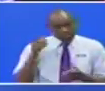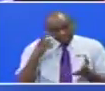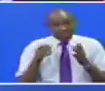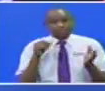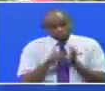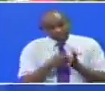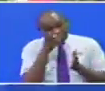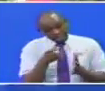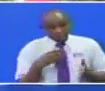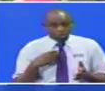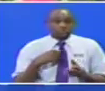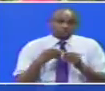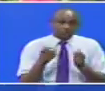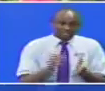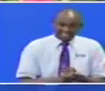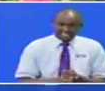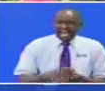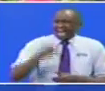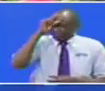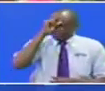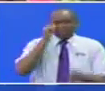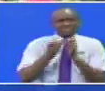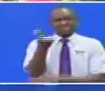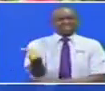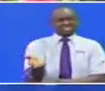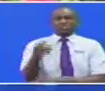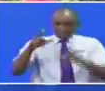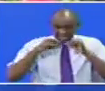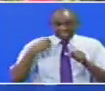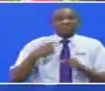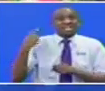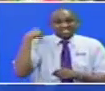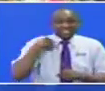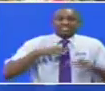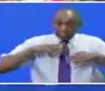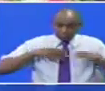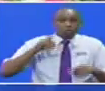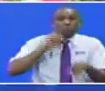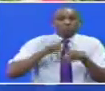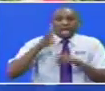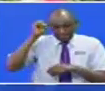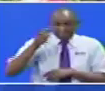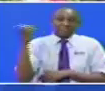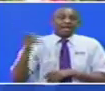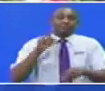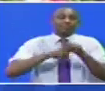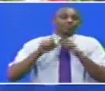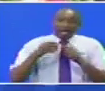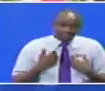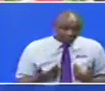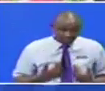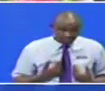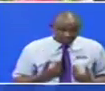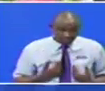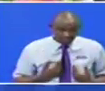the solution. Hii ni serikali gani anakuja kuambia sisi hapa, kama walishika jana Samburu, walishika MP ya Samburu na ito Lubrigil.